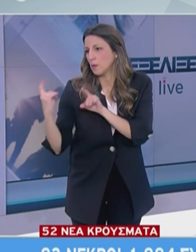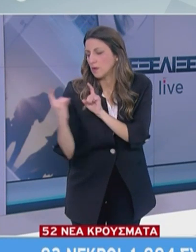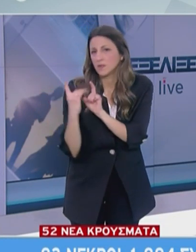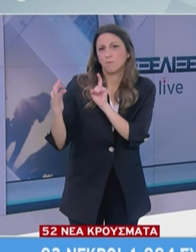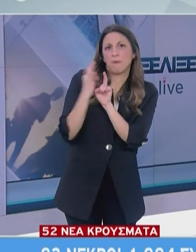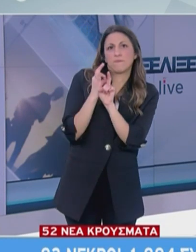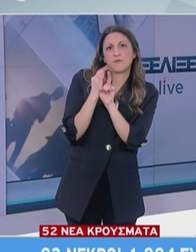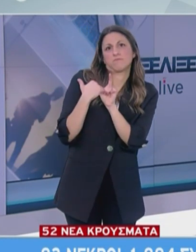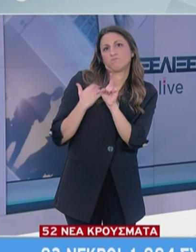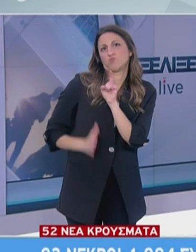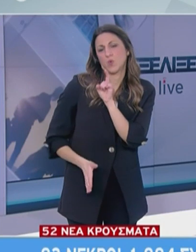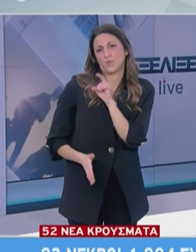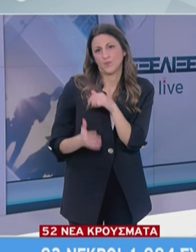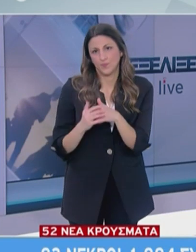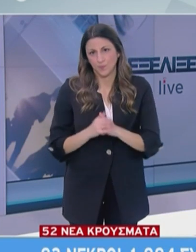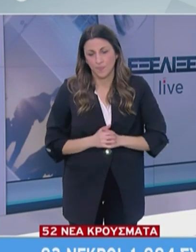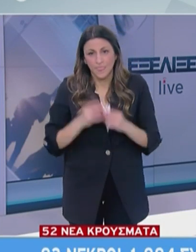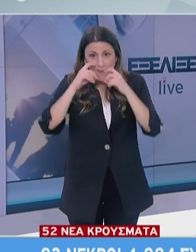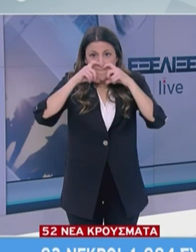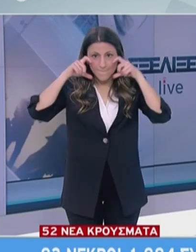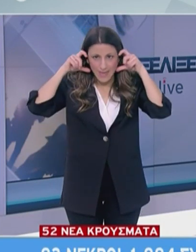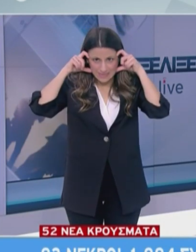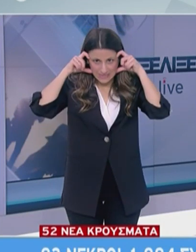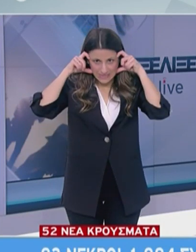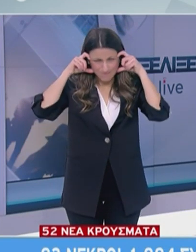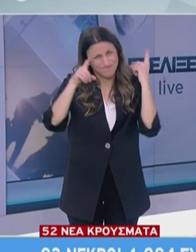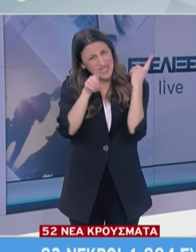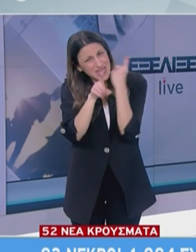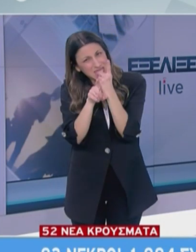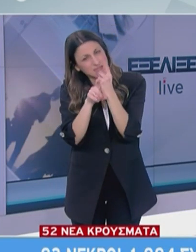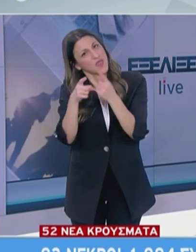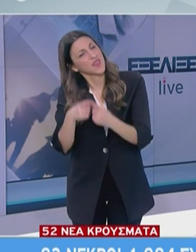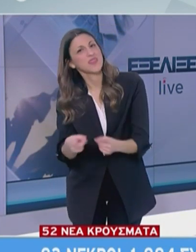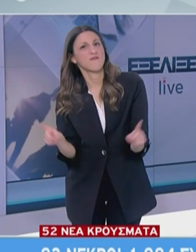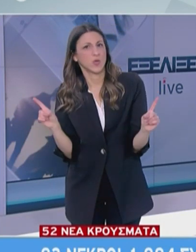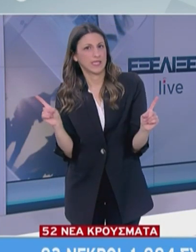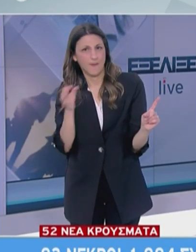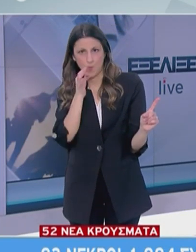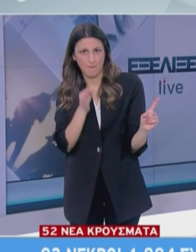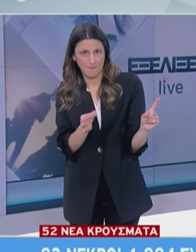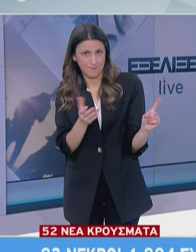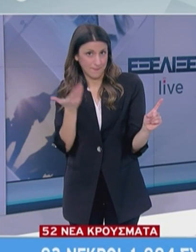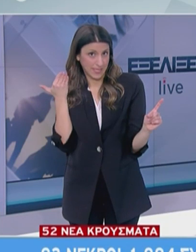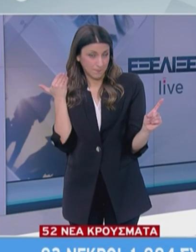εξετέθεις. Οι μάσκες υψηλής αναπνευστικής προστασίας είναι κάτι διαφορετικό από αυτό που ανέφερα